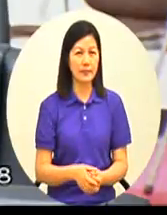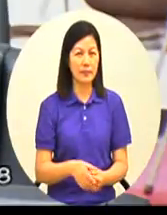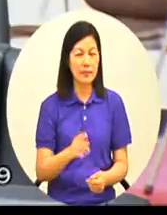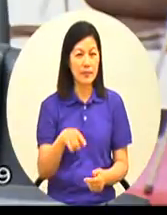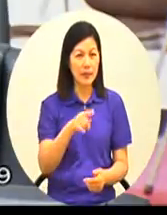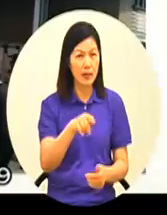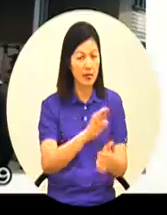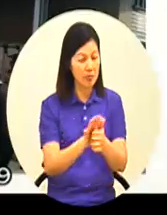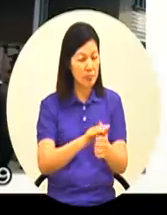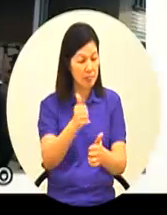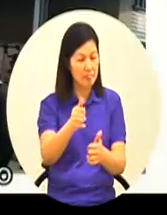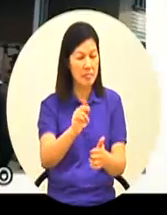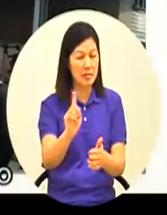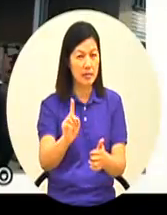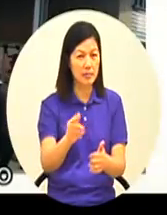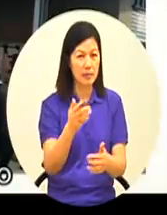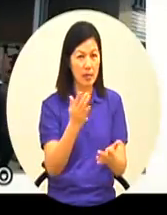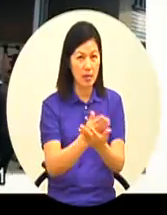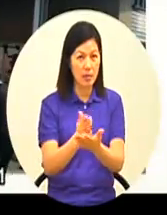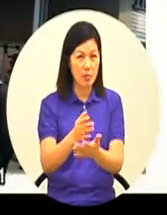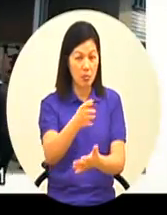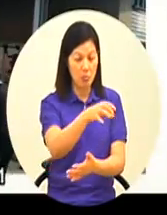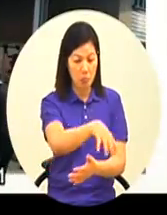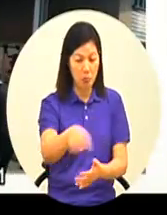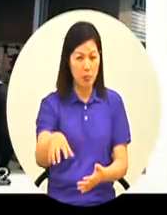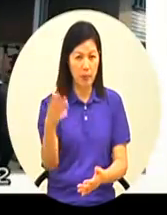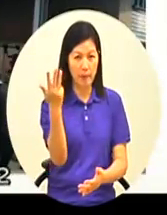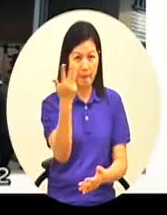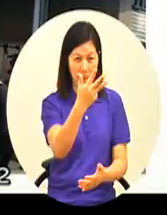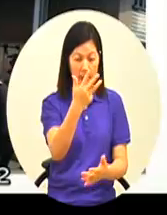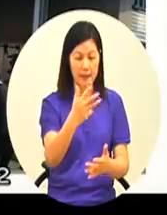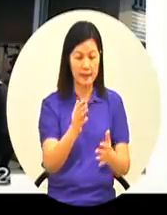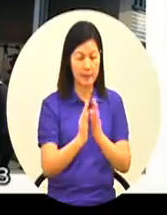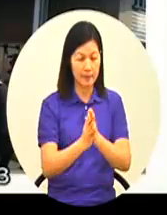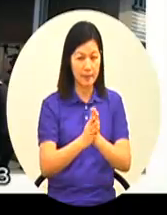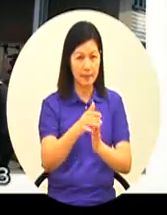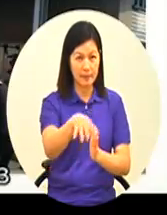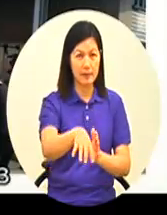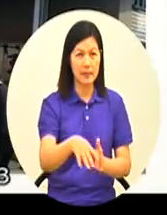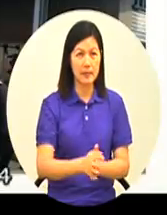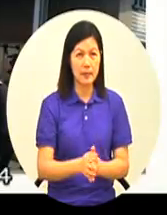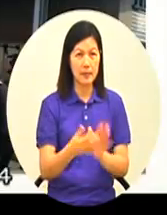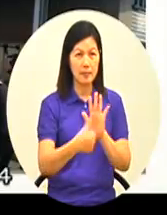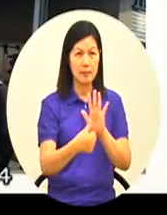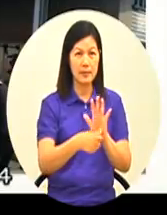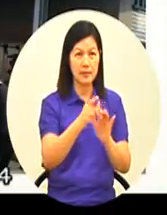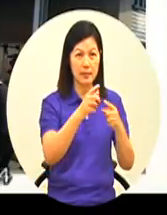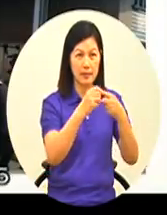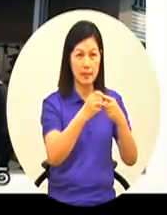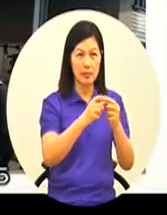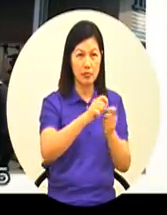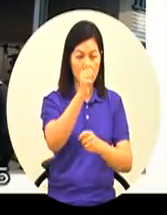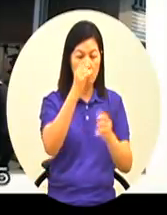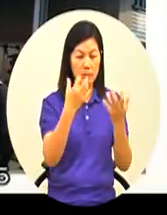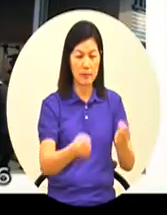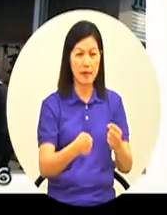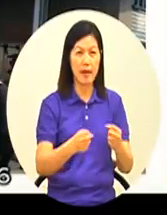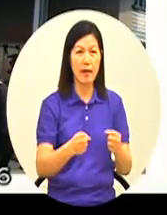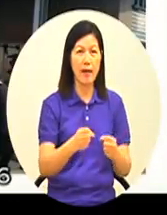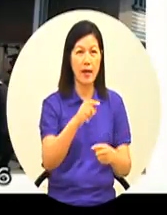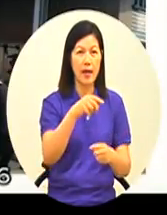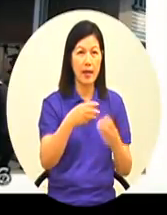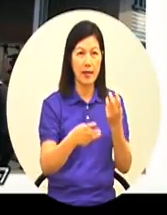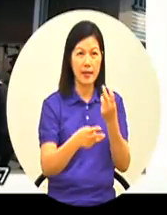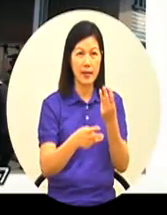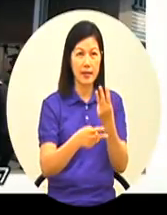里有八间的一个祭棺室，那我们现在取的名称是第一间是永在堂。第二间是永